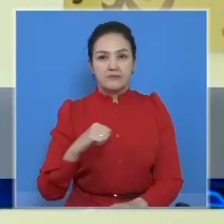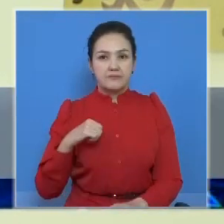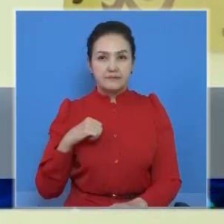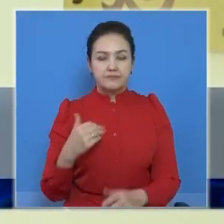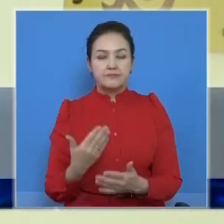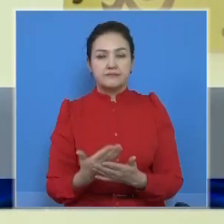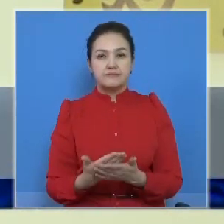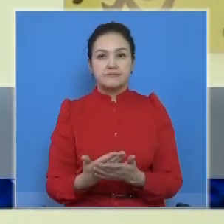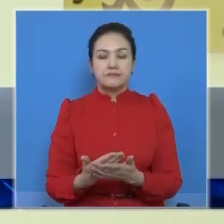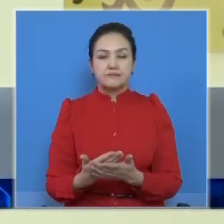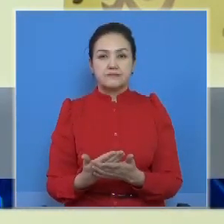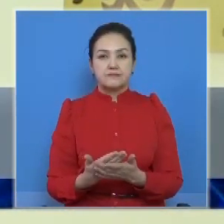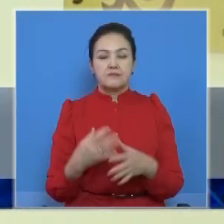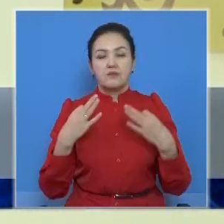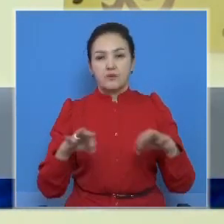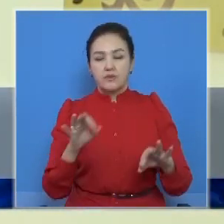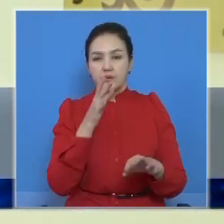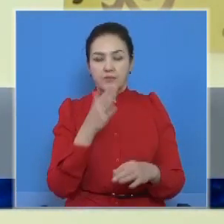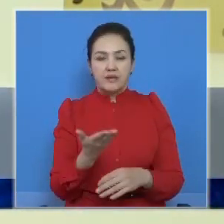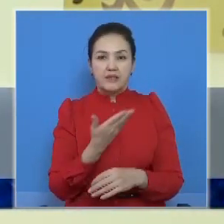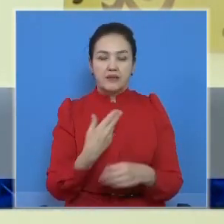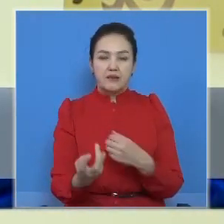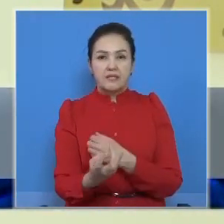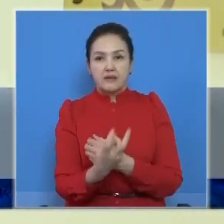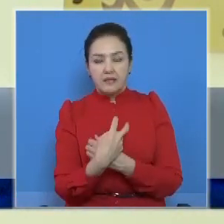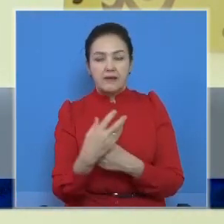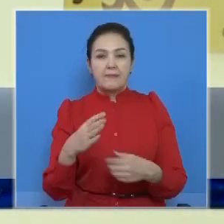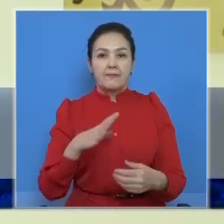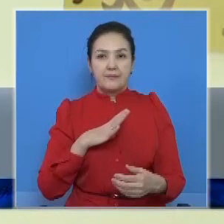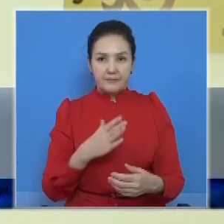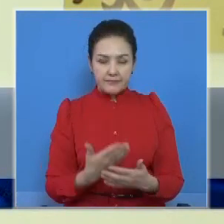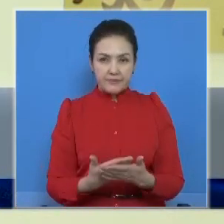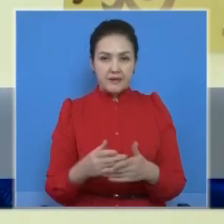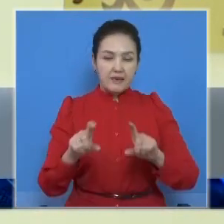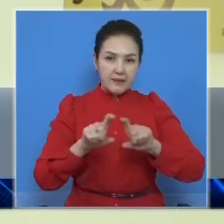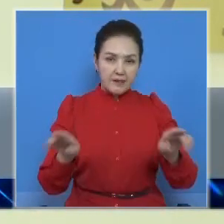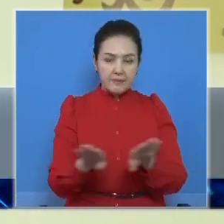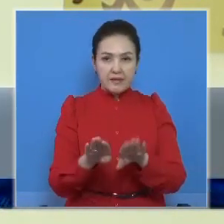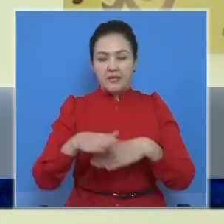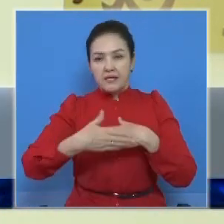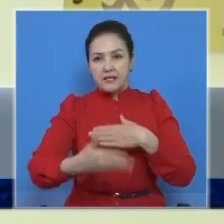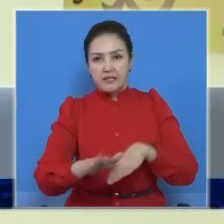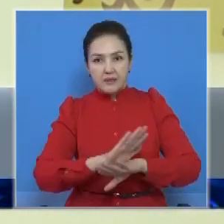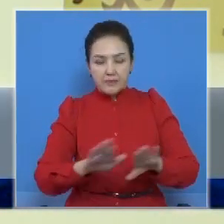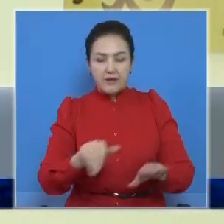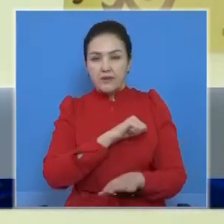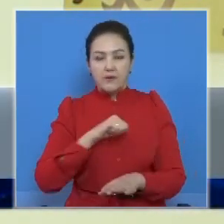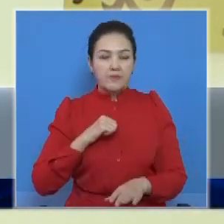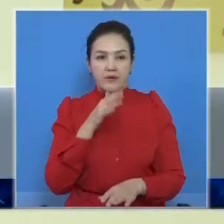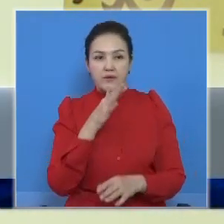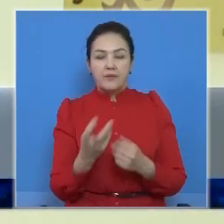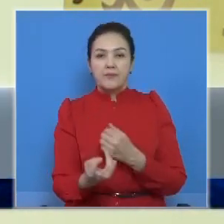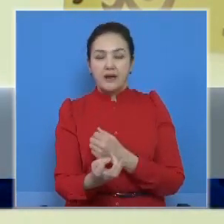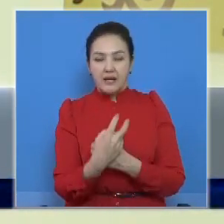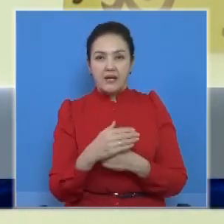өздерінің бос уақыттарын бізге келеді. Мектеп сияқты кешікпей өздерін уақытмен